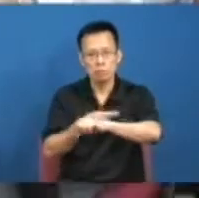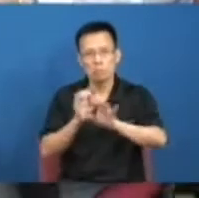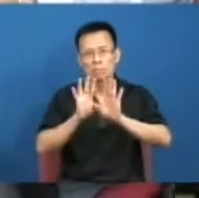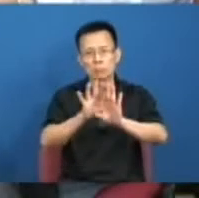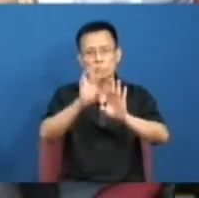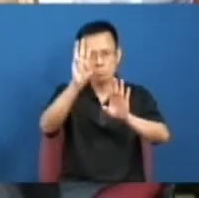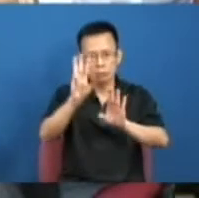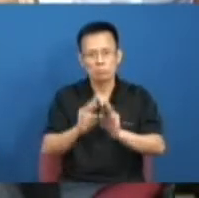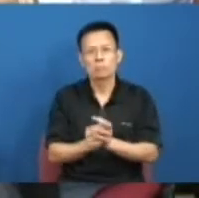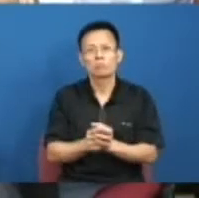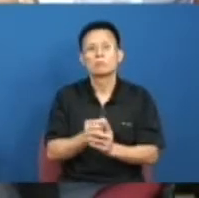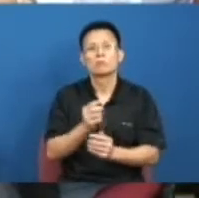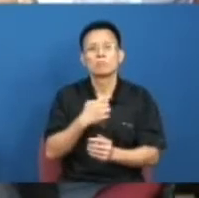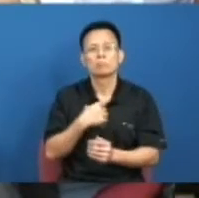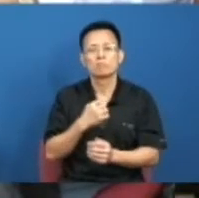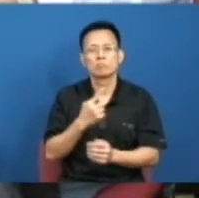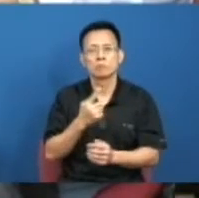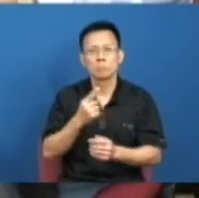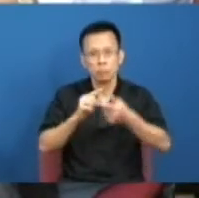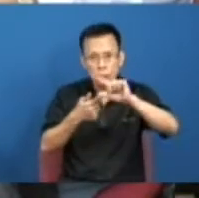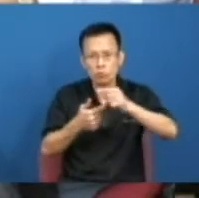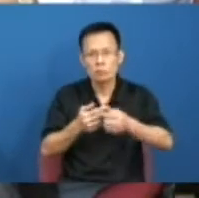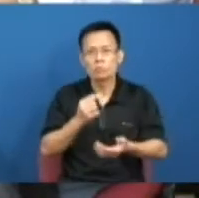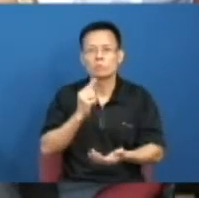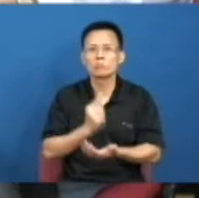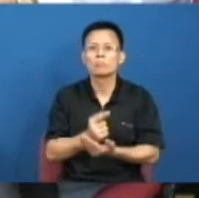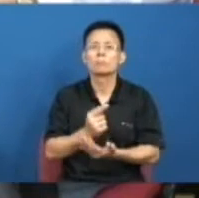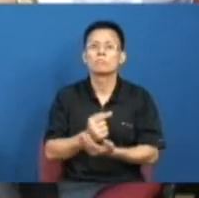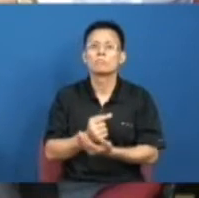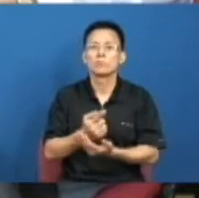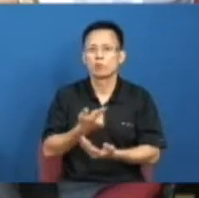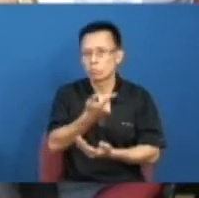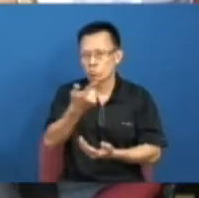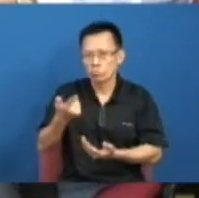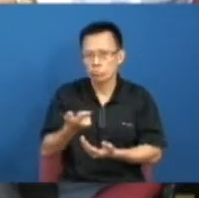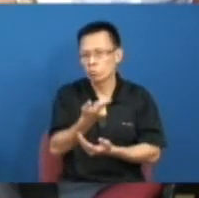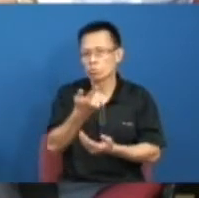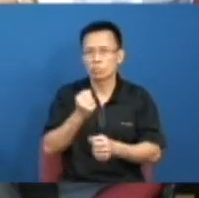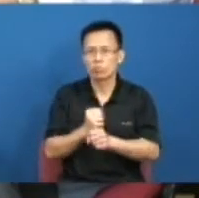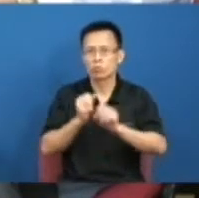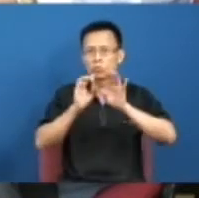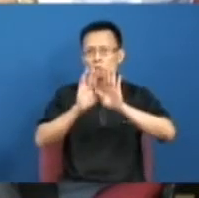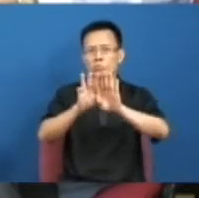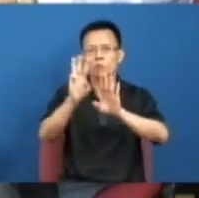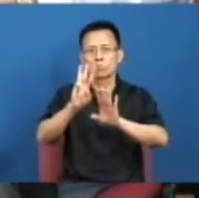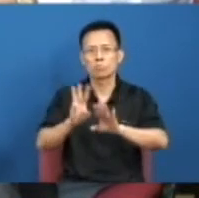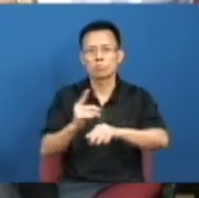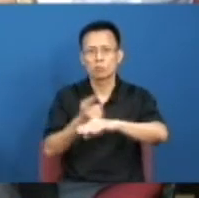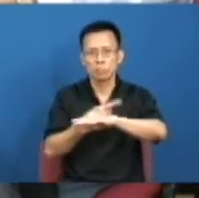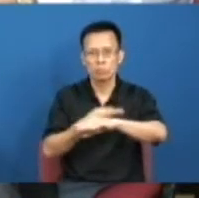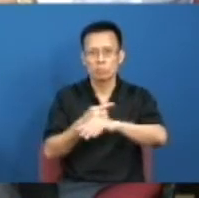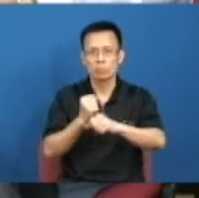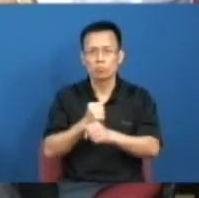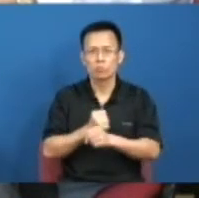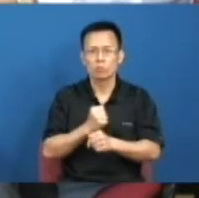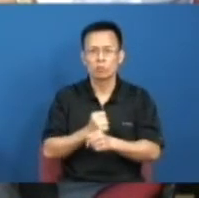是、呢個程序個方法都係好緊要。 嗯， 有好多做防水咧，做個臨時防水工程咧，